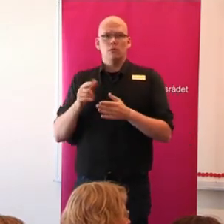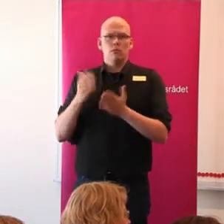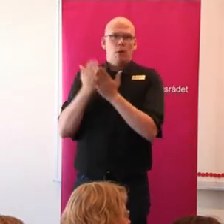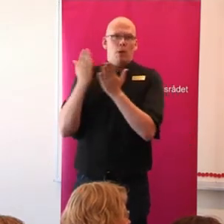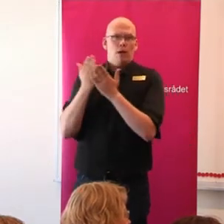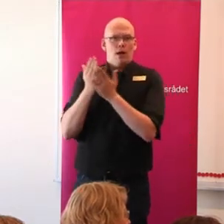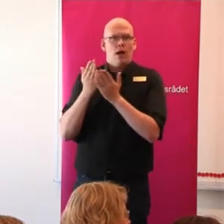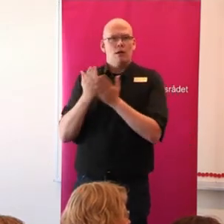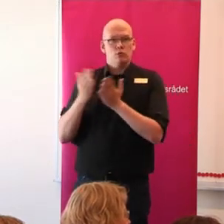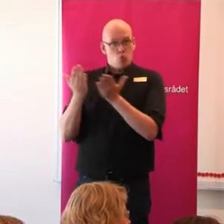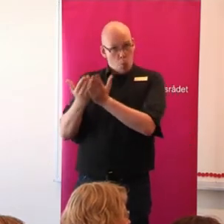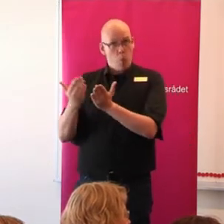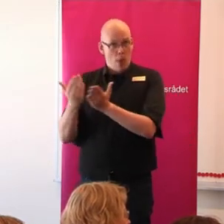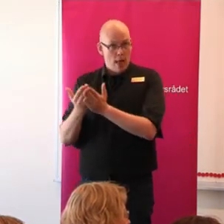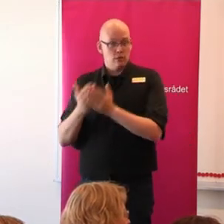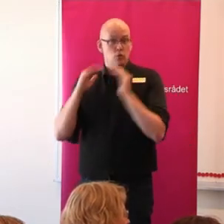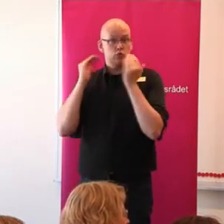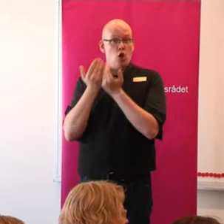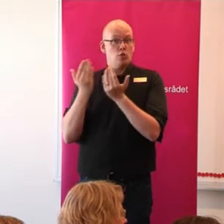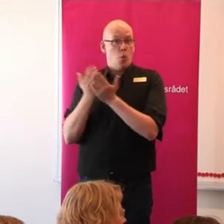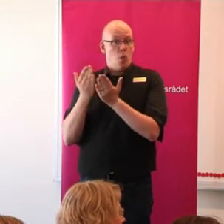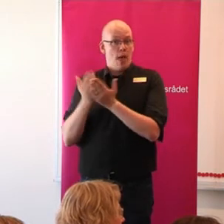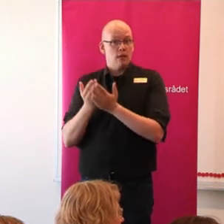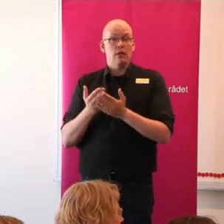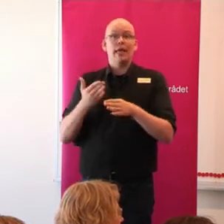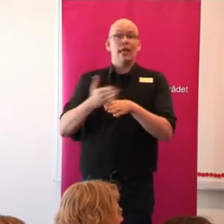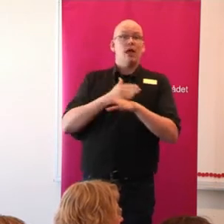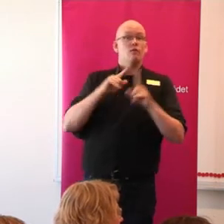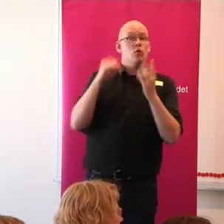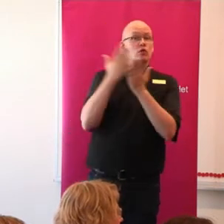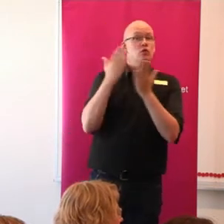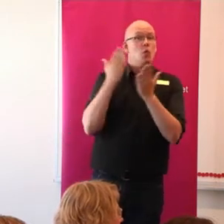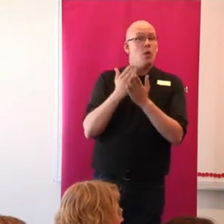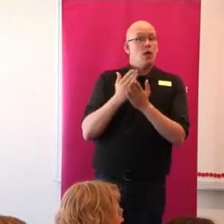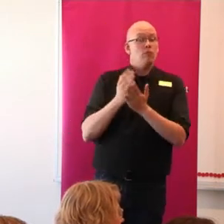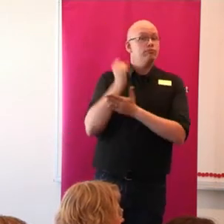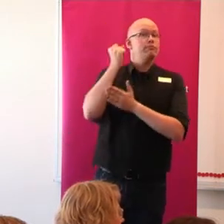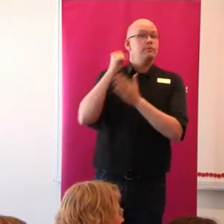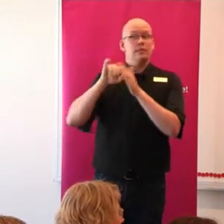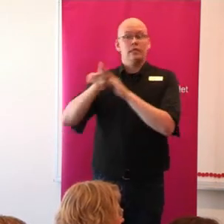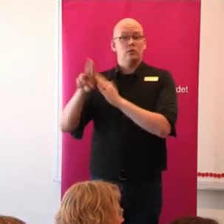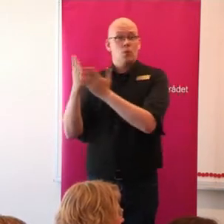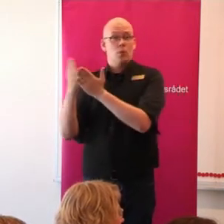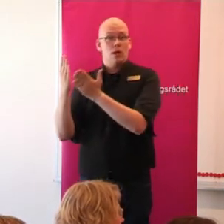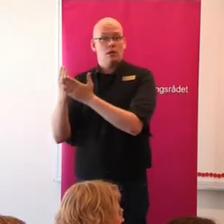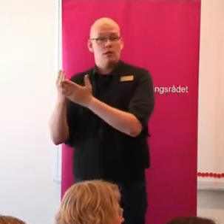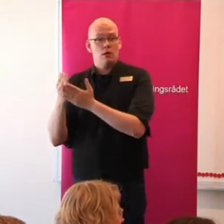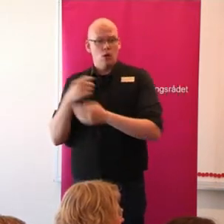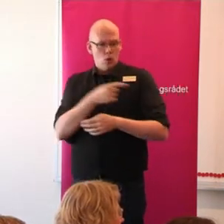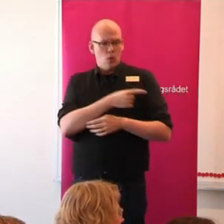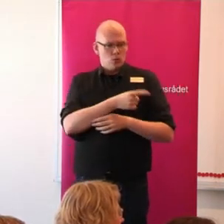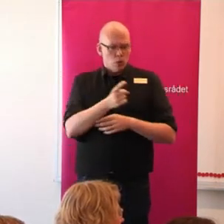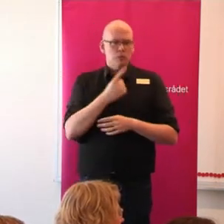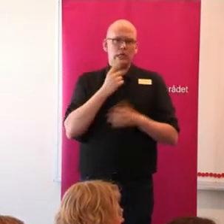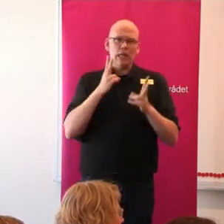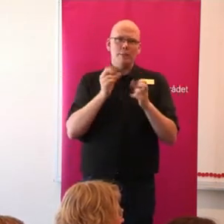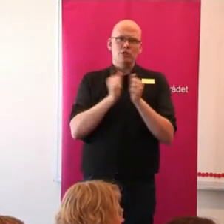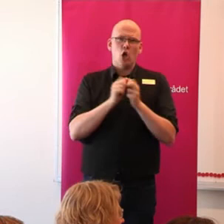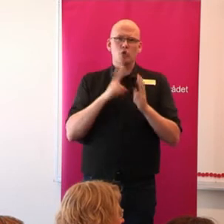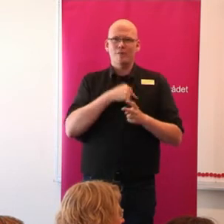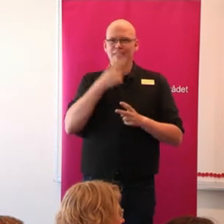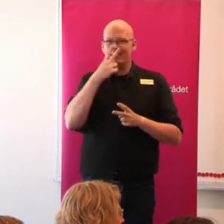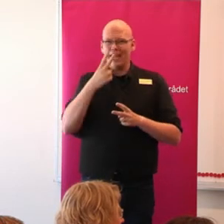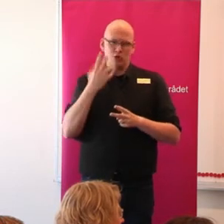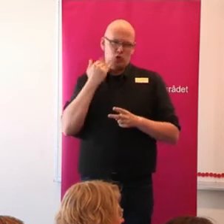vare folkhögskolan. Och det de vittnade om, det är ungefär det som man ser i den här utvärderingen också. Att de fick ett